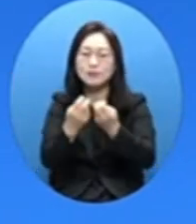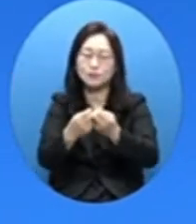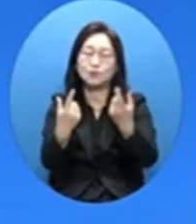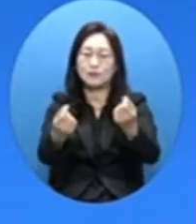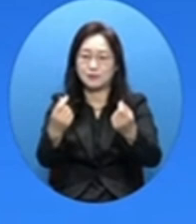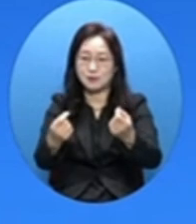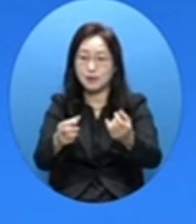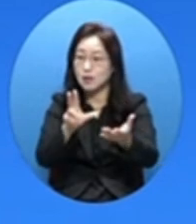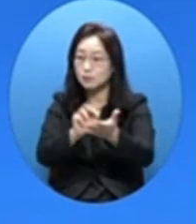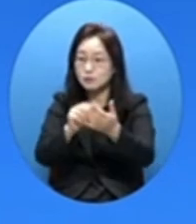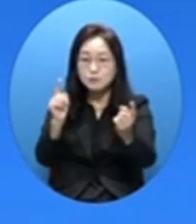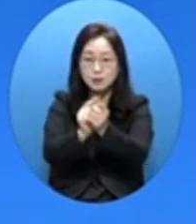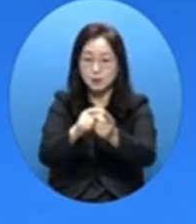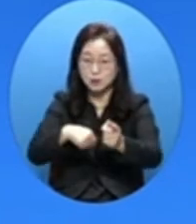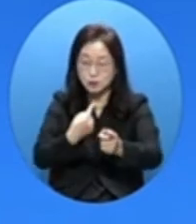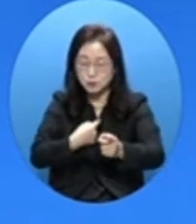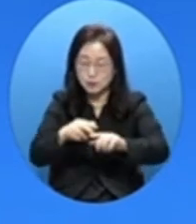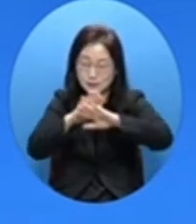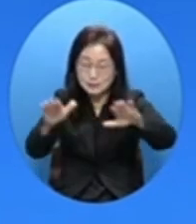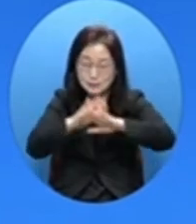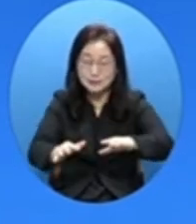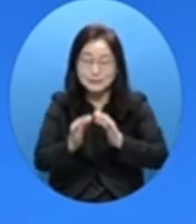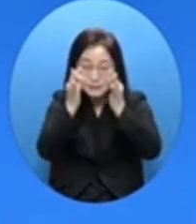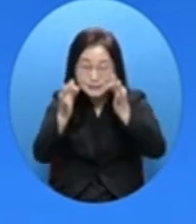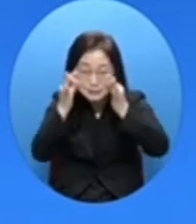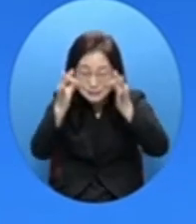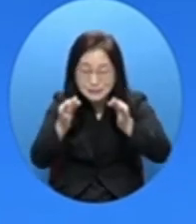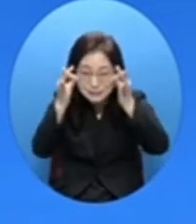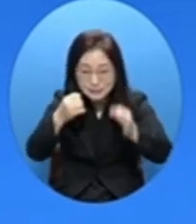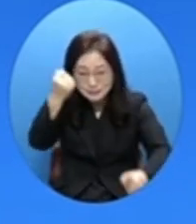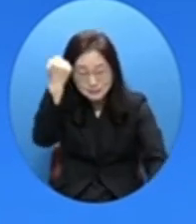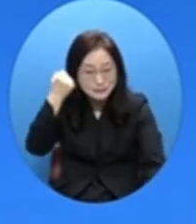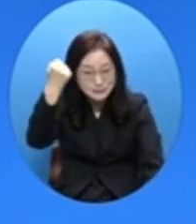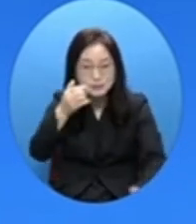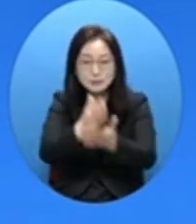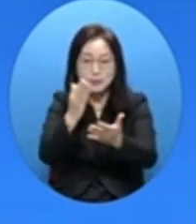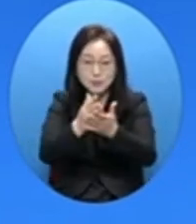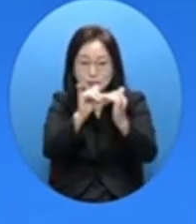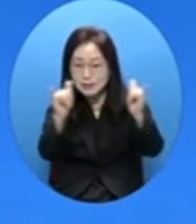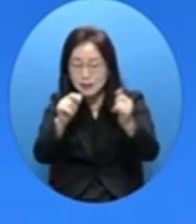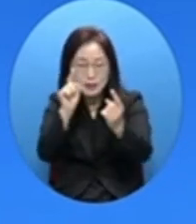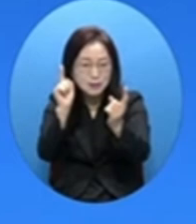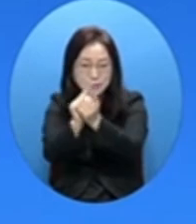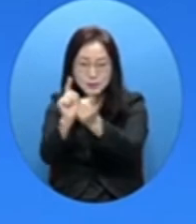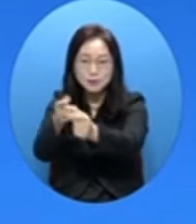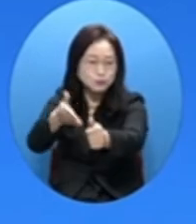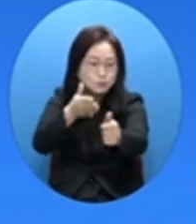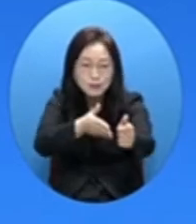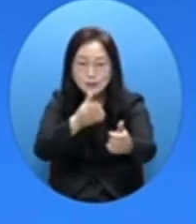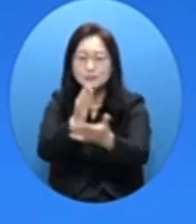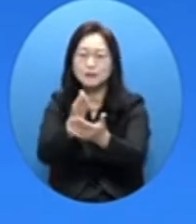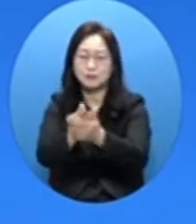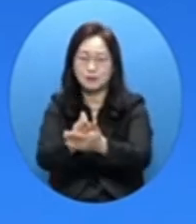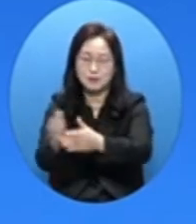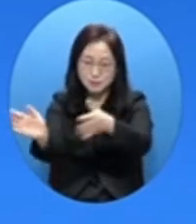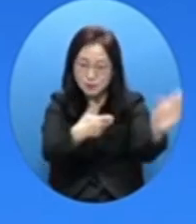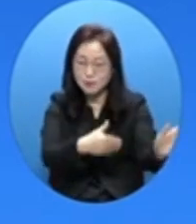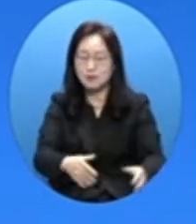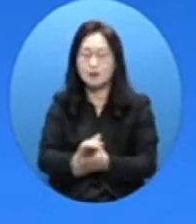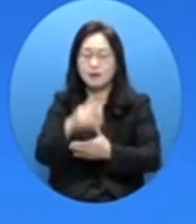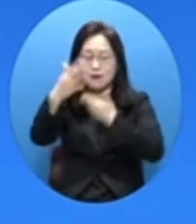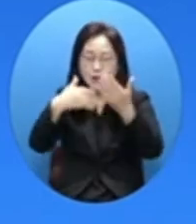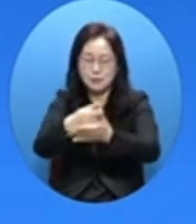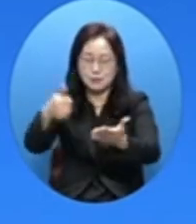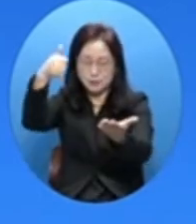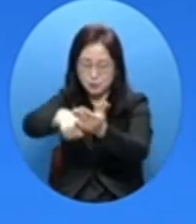때 내가 스스로 문제를 해결하려고 이리저리 뛰어다니지 말고 이 사람 만나지 말고 그 시간에 그 노력에 엎드려 하나님